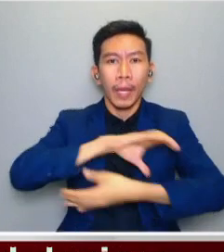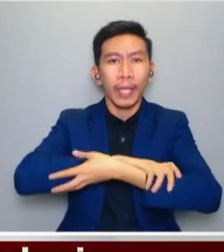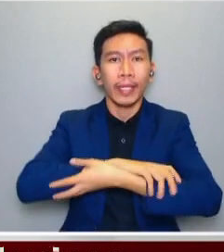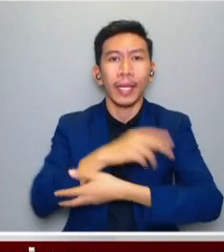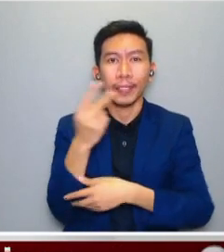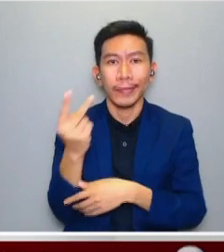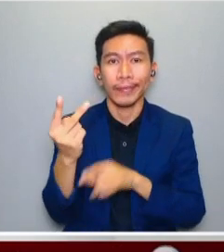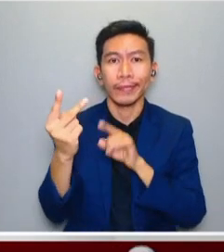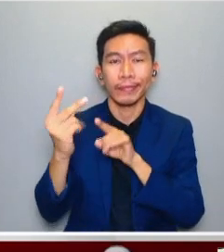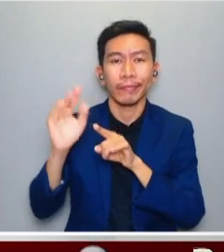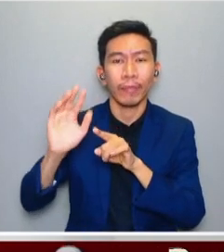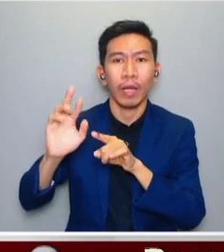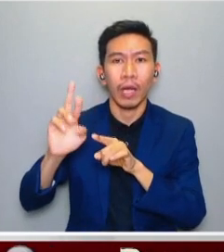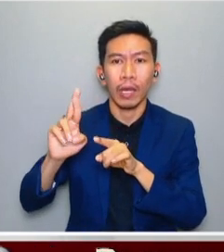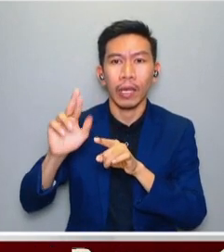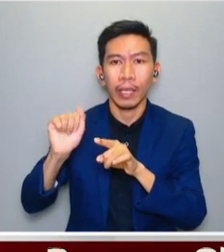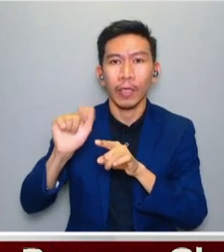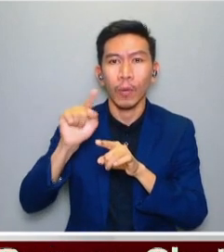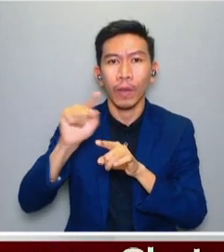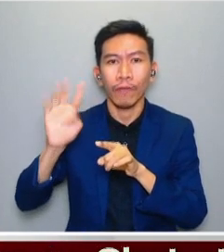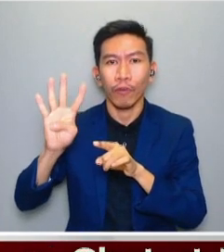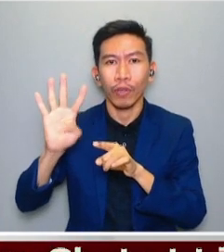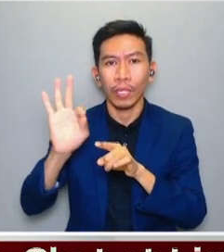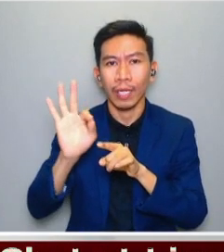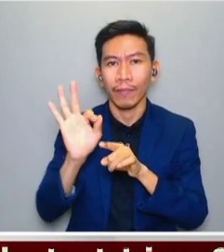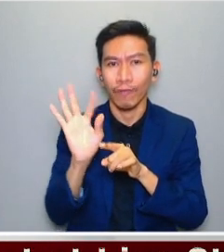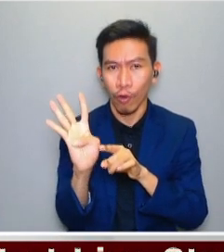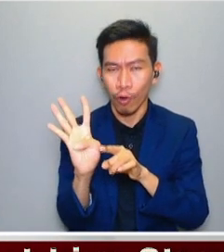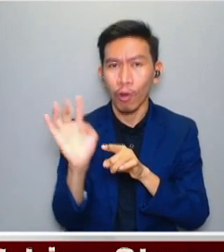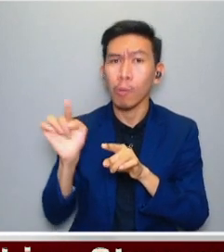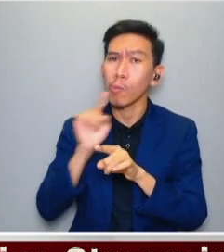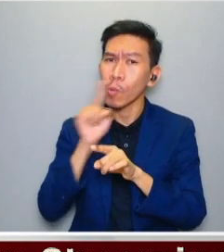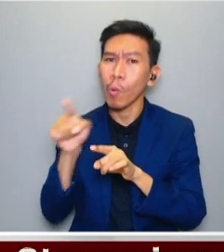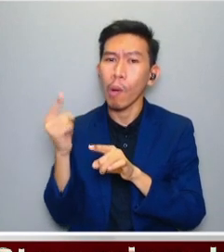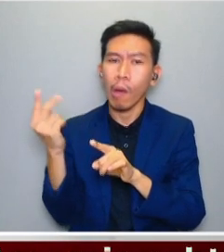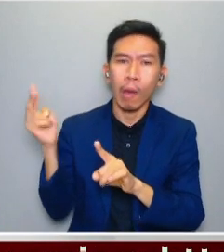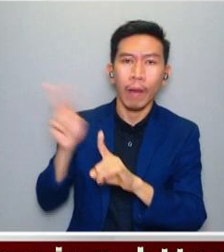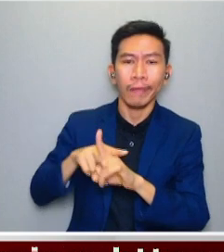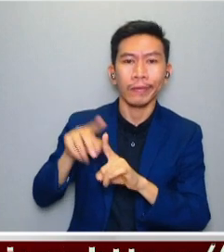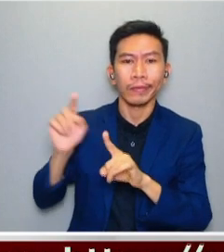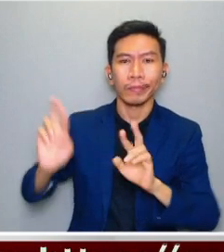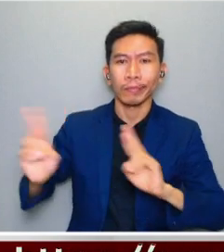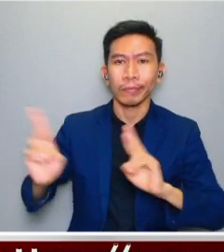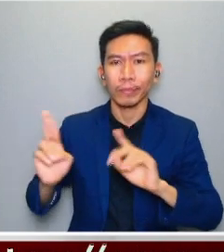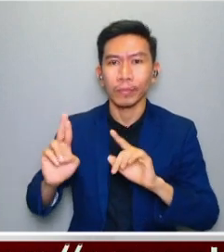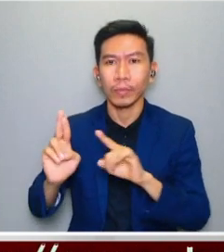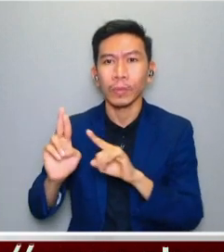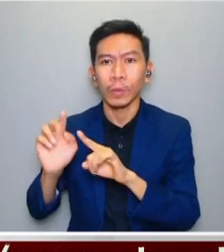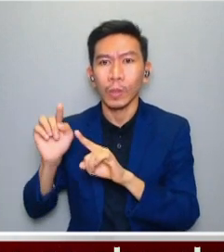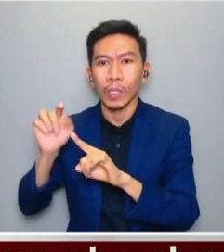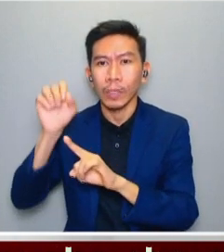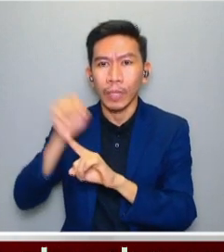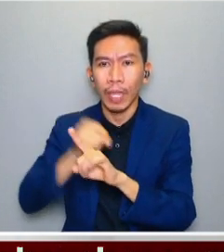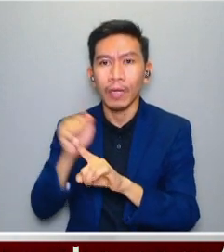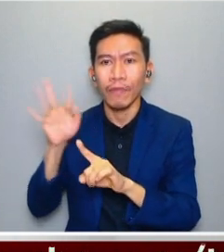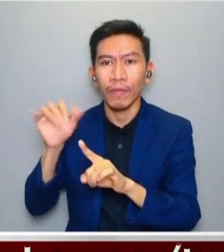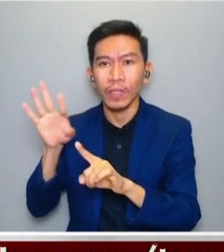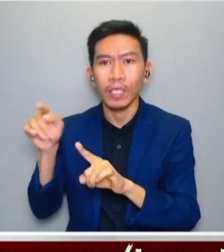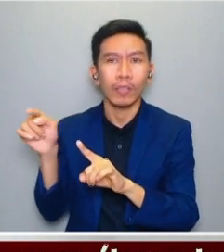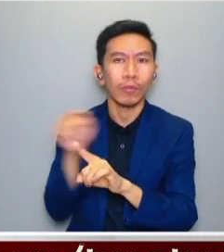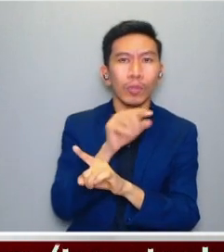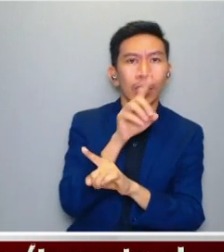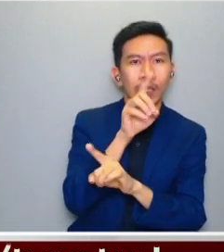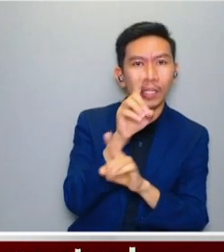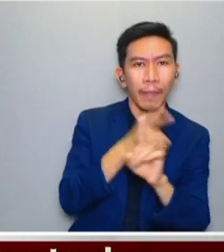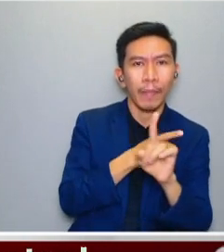11494 na epektibo dapat mula September 15 hanggang December 19, 2020, tatlo ang benepisyong ipinangako